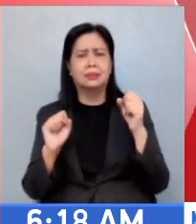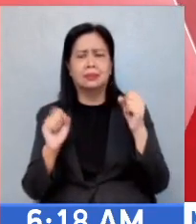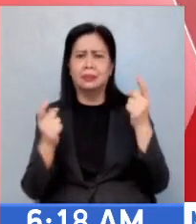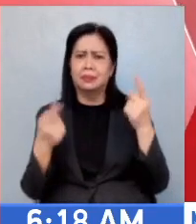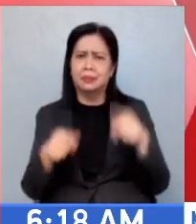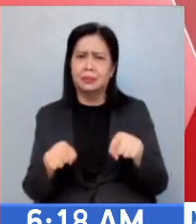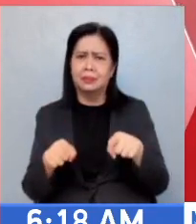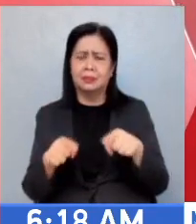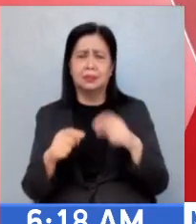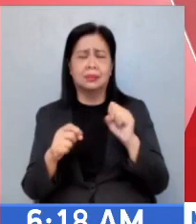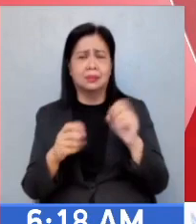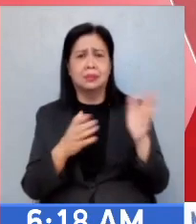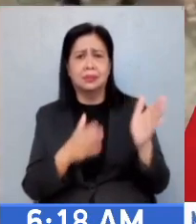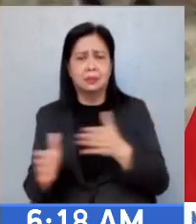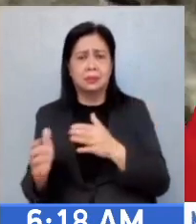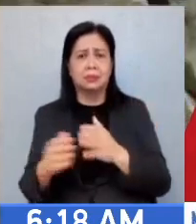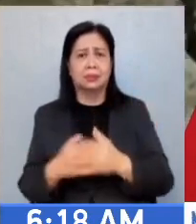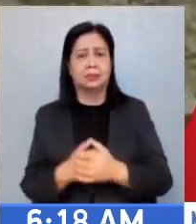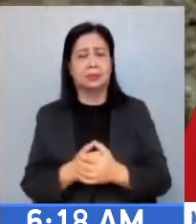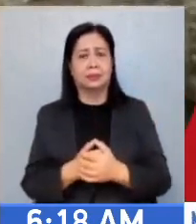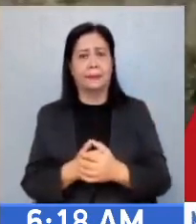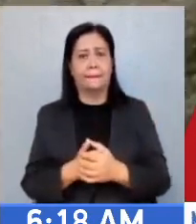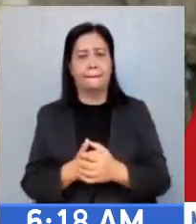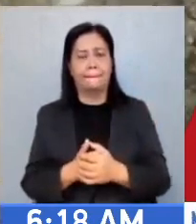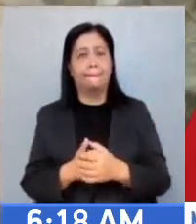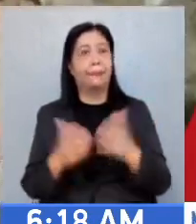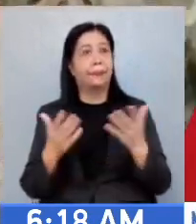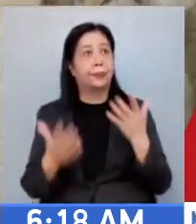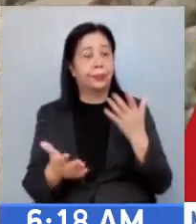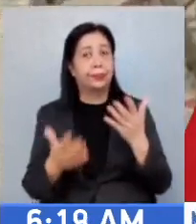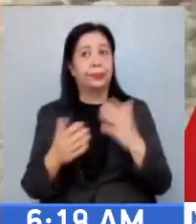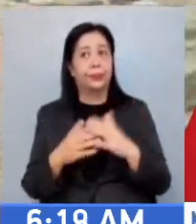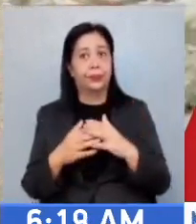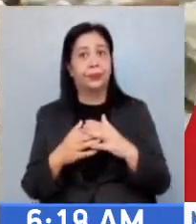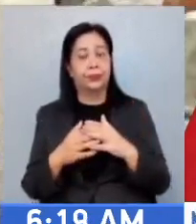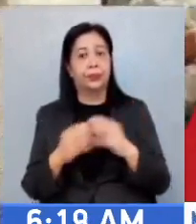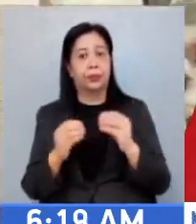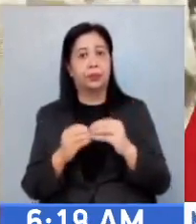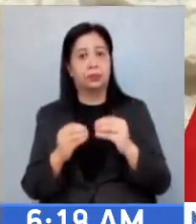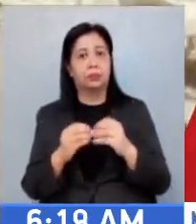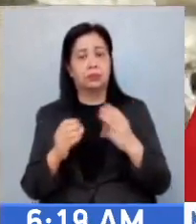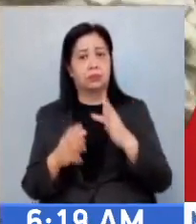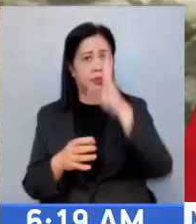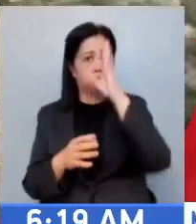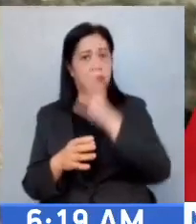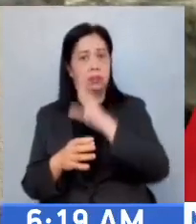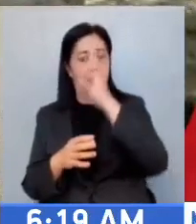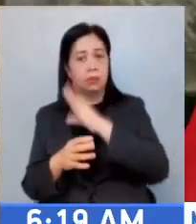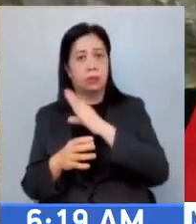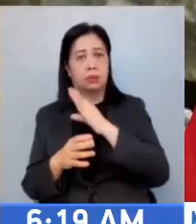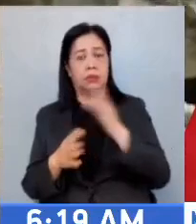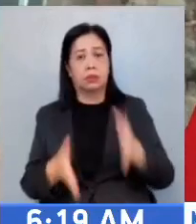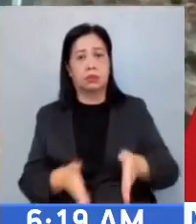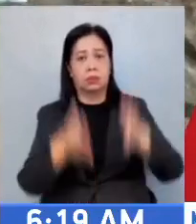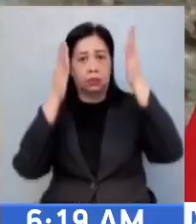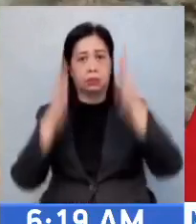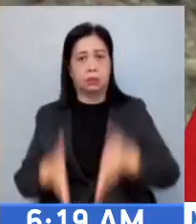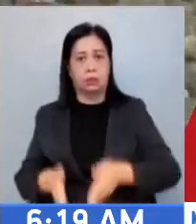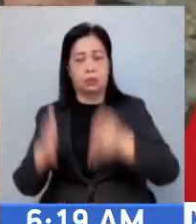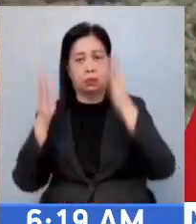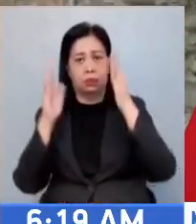mapaghandaan? Posible pong maraming masisira, mga gusali at mga tao ay posibleng may mamatay